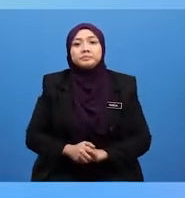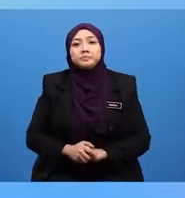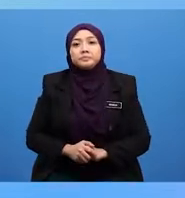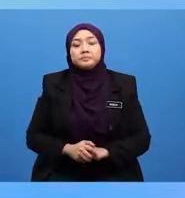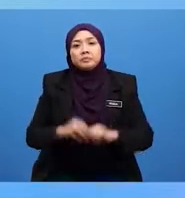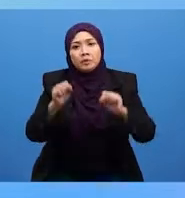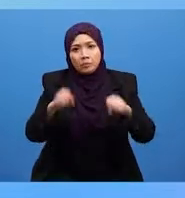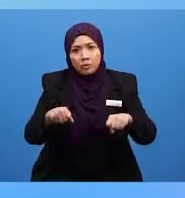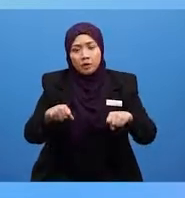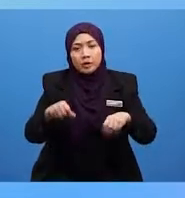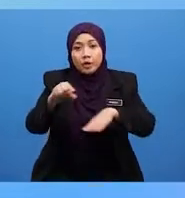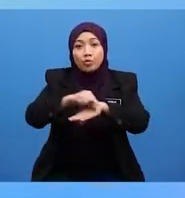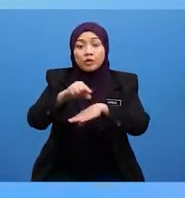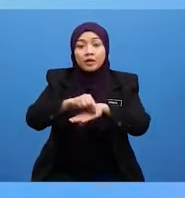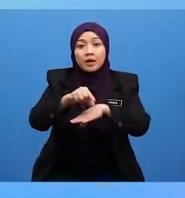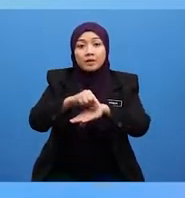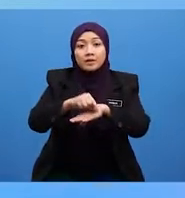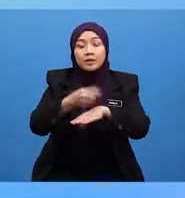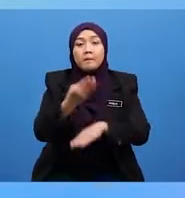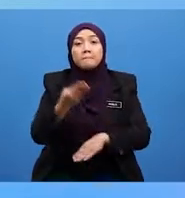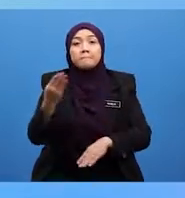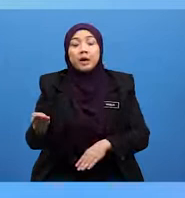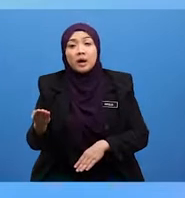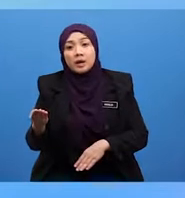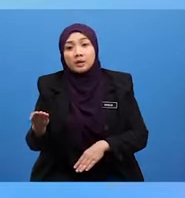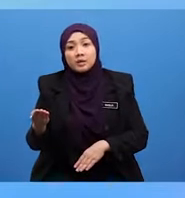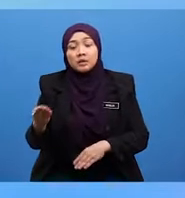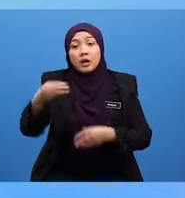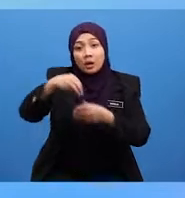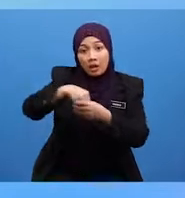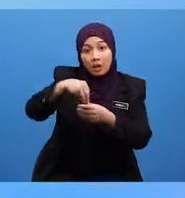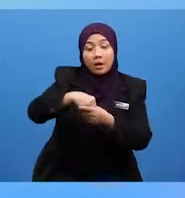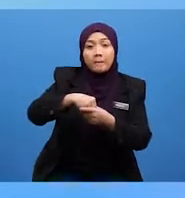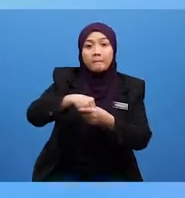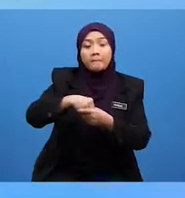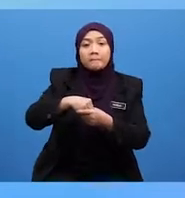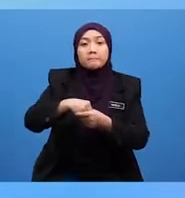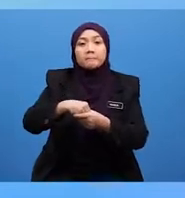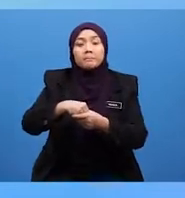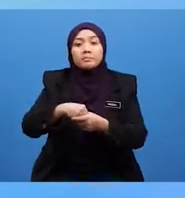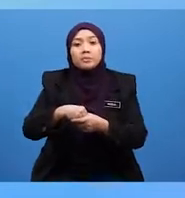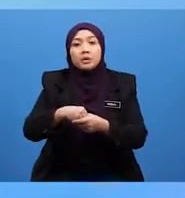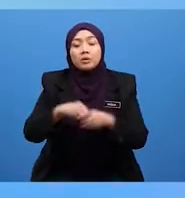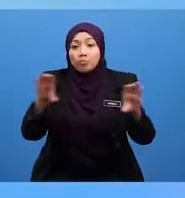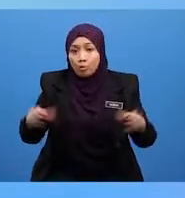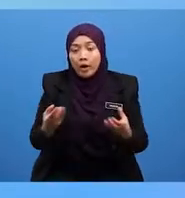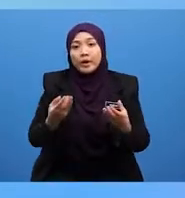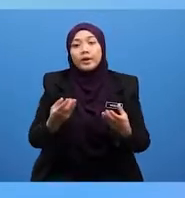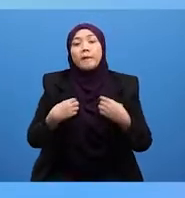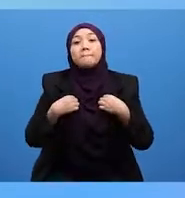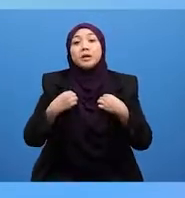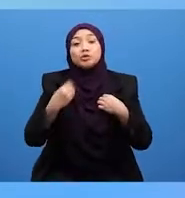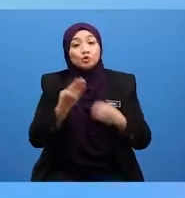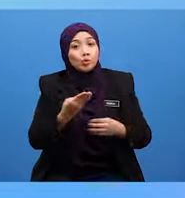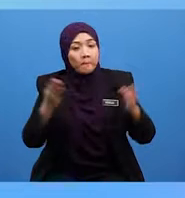digunakan sebagai bahan dalam komponen bahan sebatian yang memberi kelebihan. Contohnya,